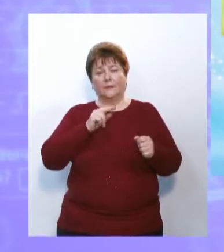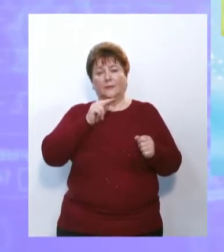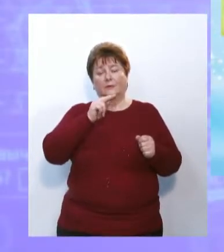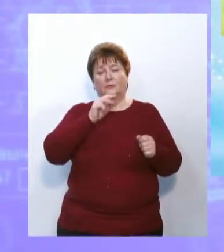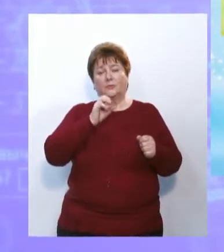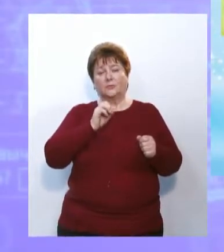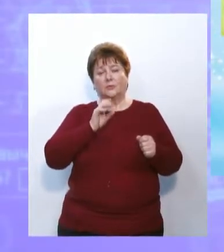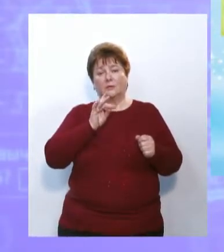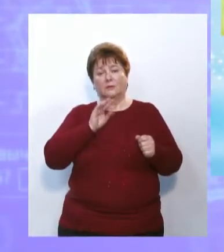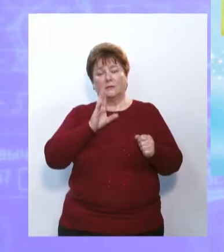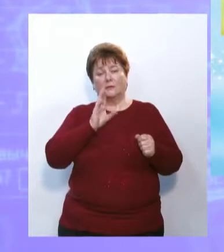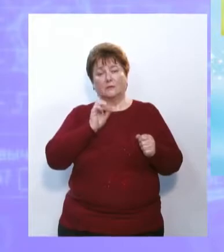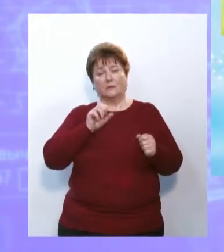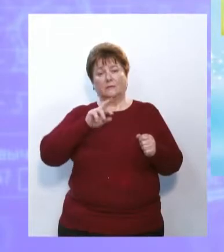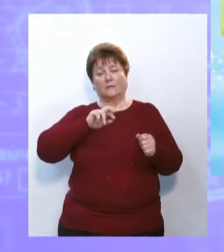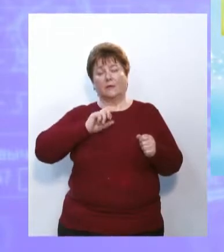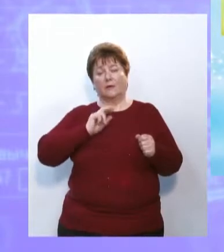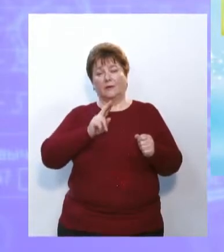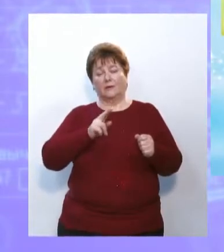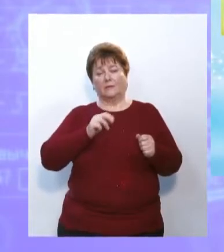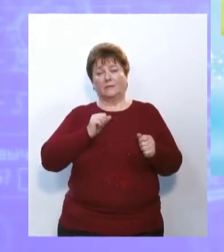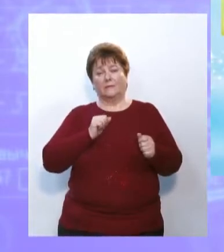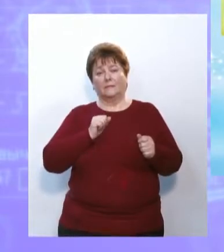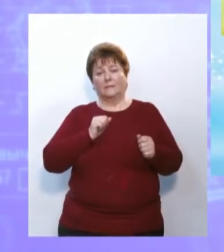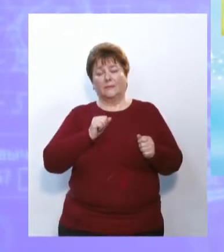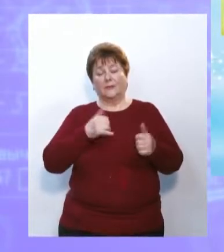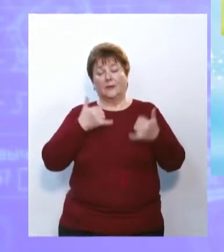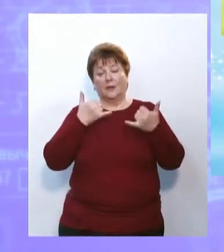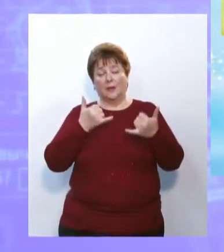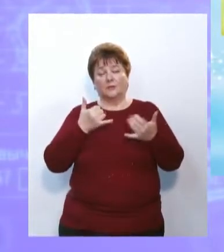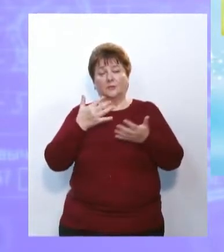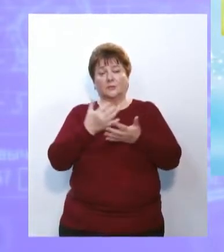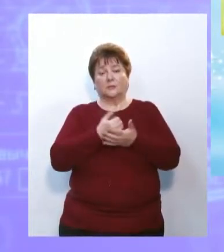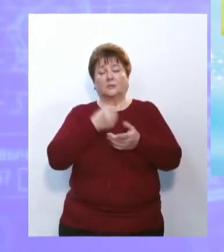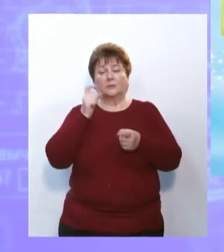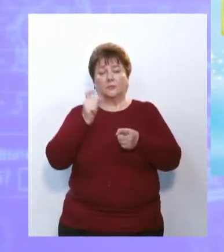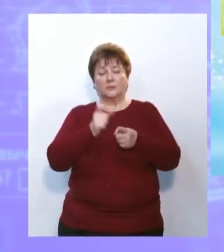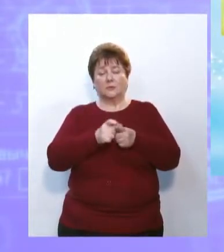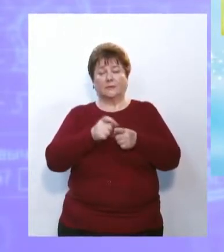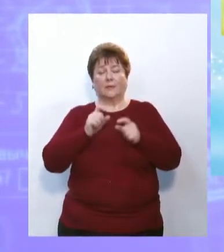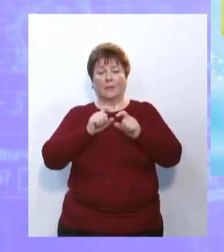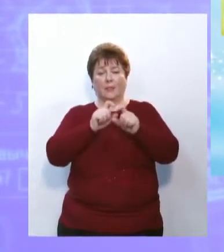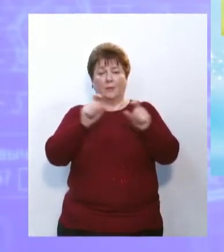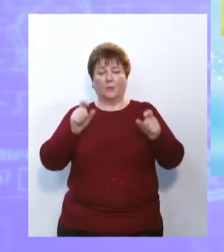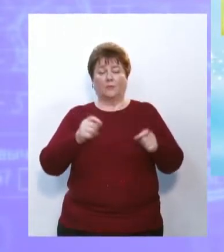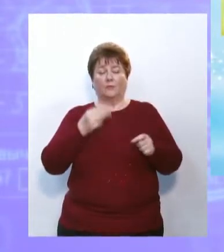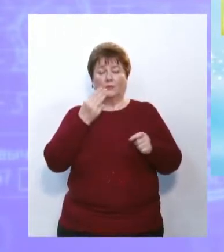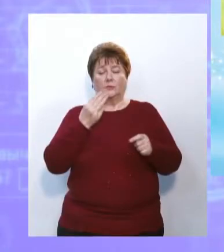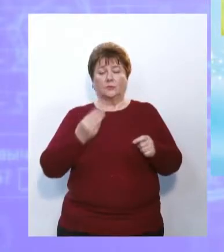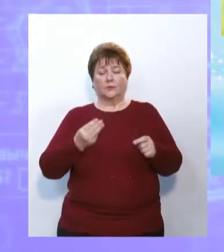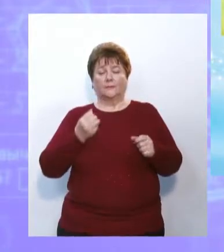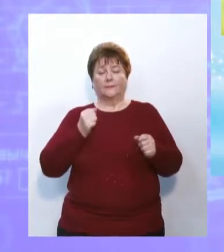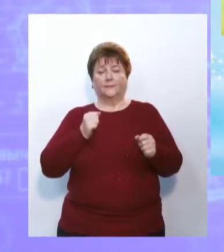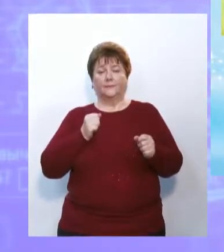червяк. А теперь найдем слова на букву Щ.